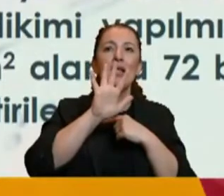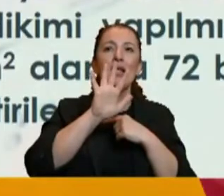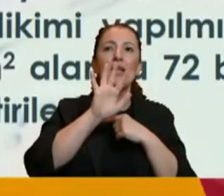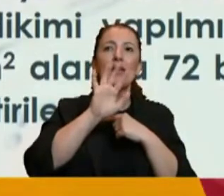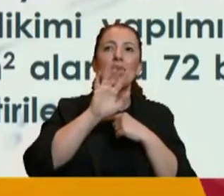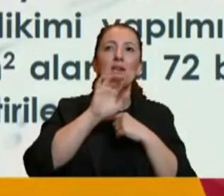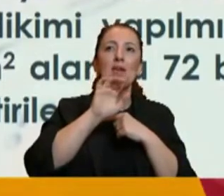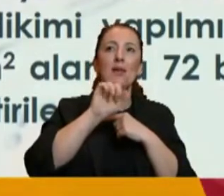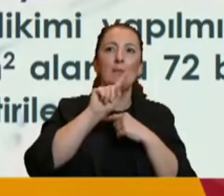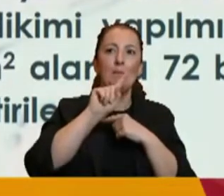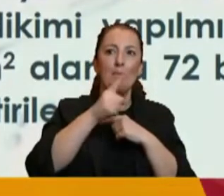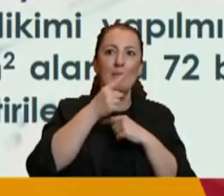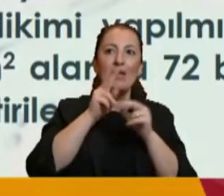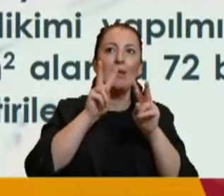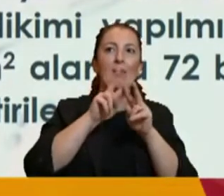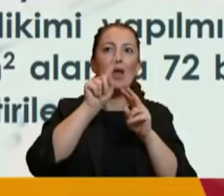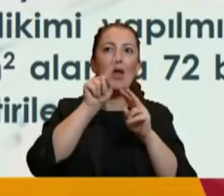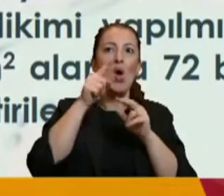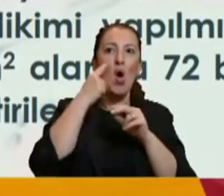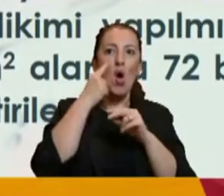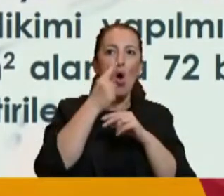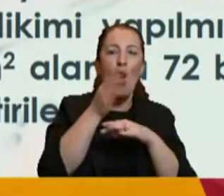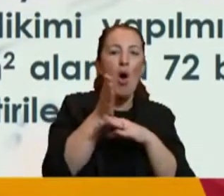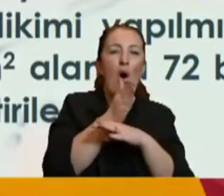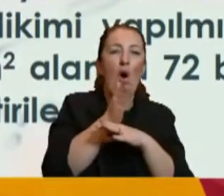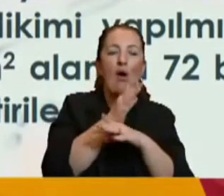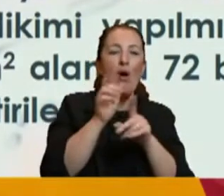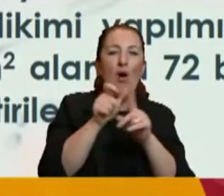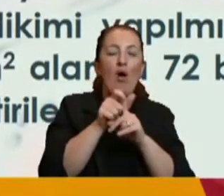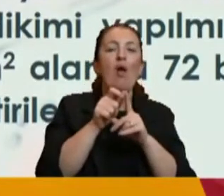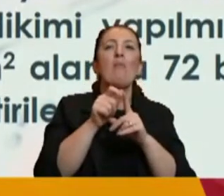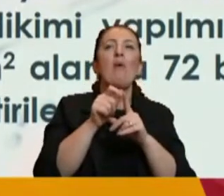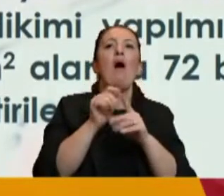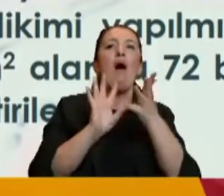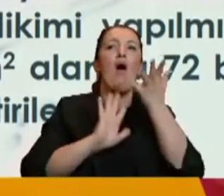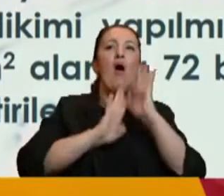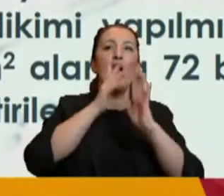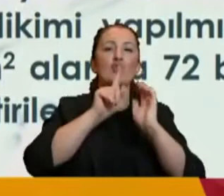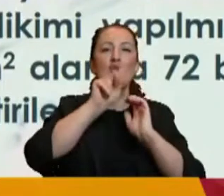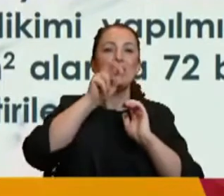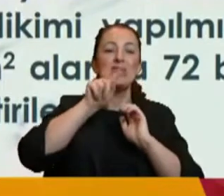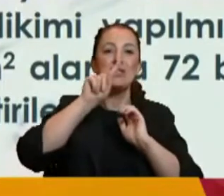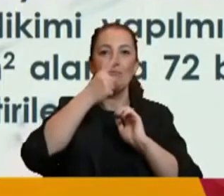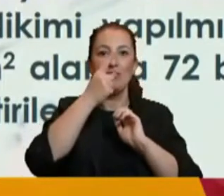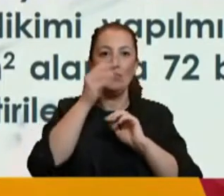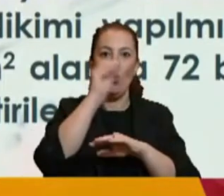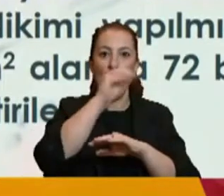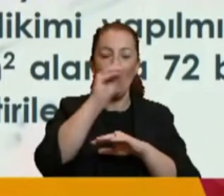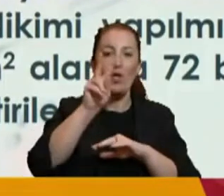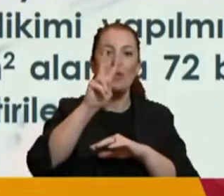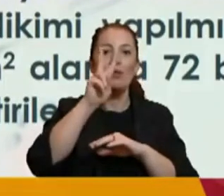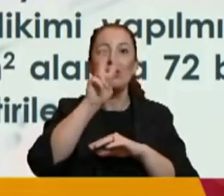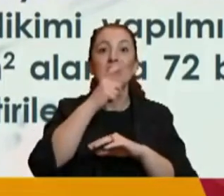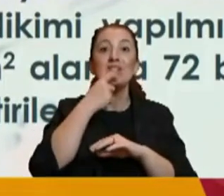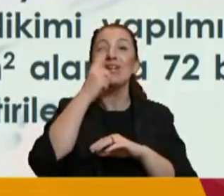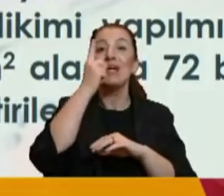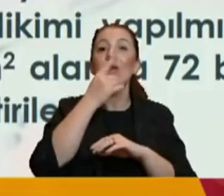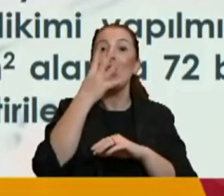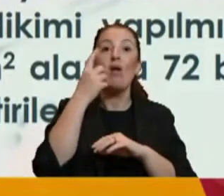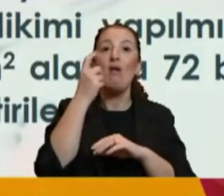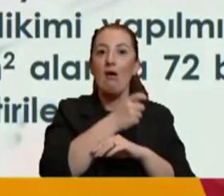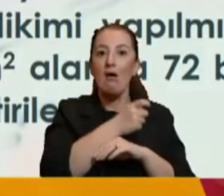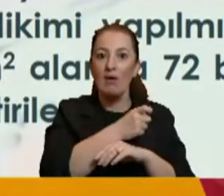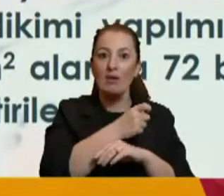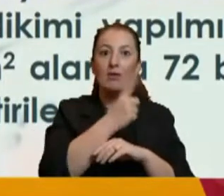mutlak koruma alanı da 18000 adet ağaç dikmek suretiyle ağaçlandırıldı ki ki 1020 yılın ilk 4 ayında da